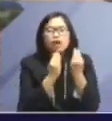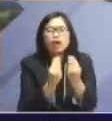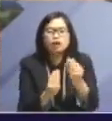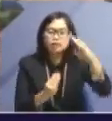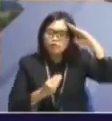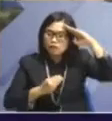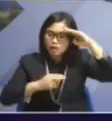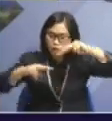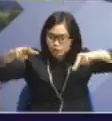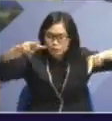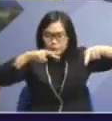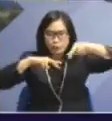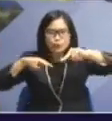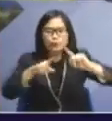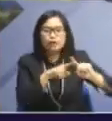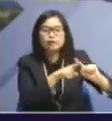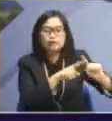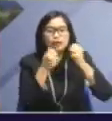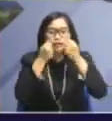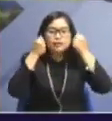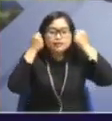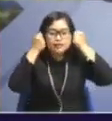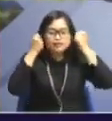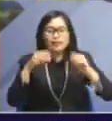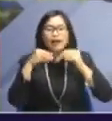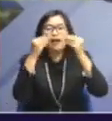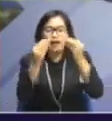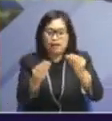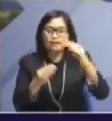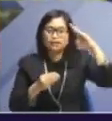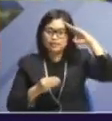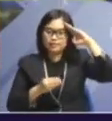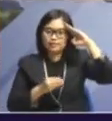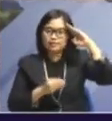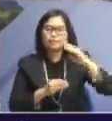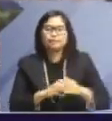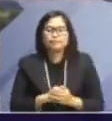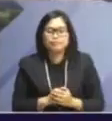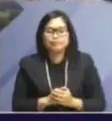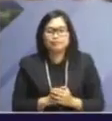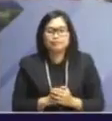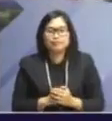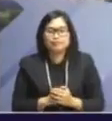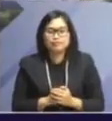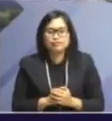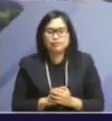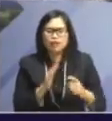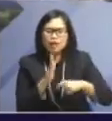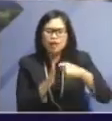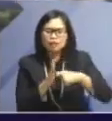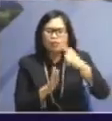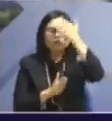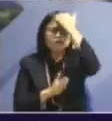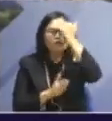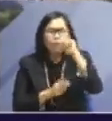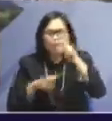พื้นที่ไปปฏิบัติงานนะคะแล้วก็มอบหน้ากากอนามัยให้แก่เจ้าหน้าที่ที่มาปฏิบัติงานในครั้งนี้ด้วยค่ะ เหตุผลที่ทำแบบนี้นะคะเพ